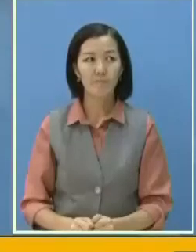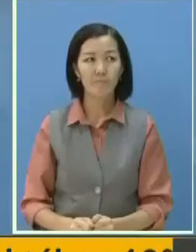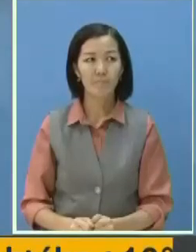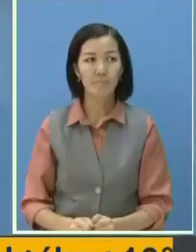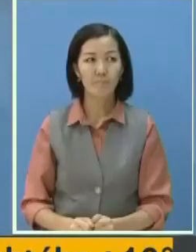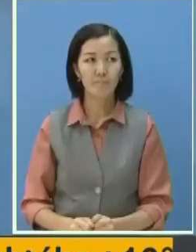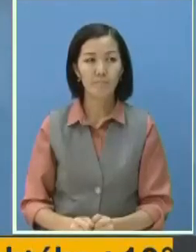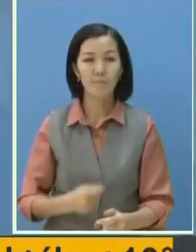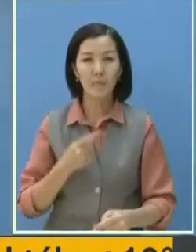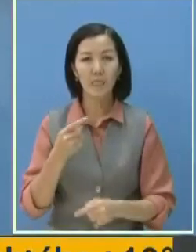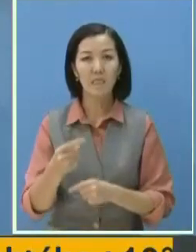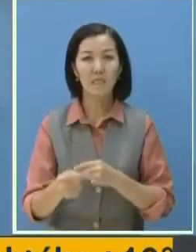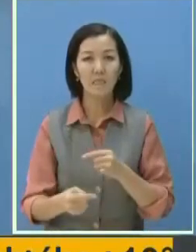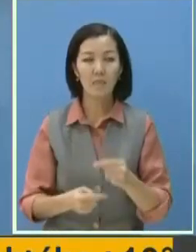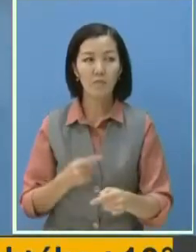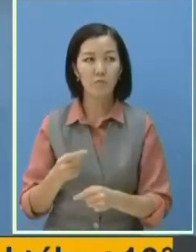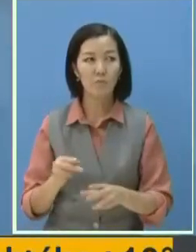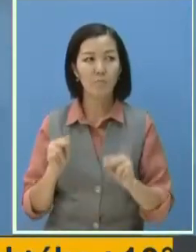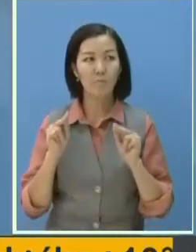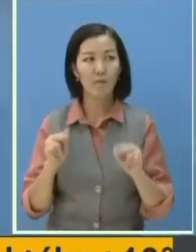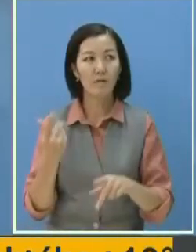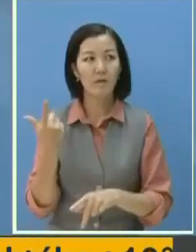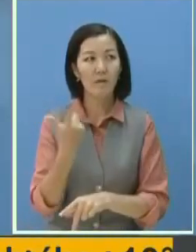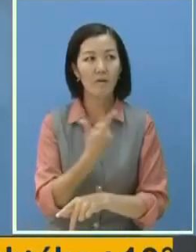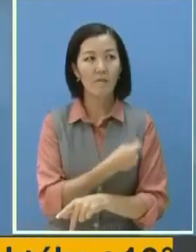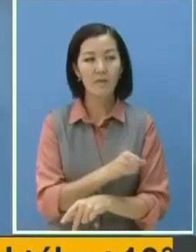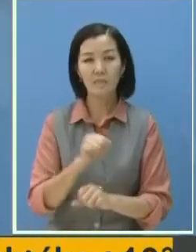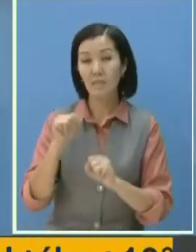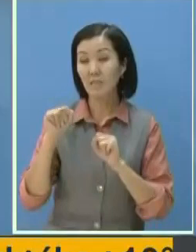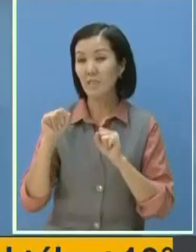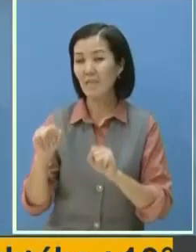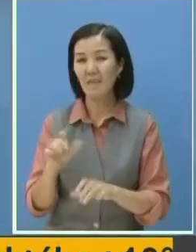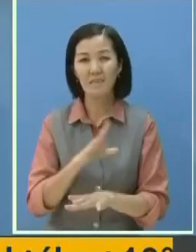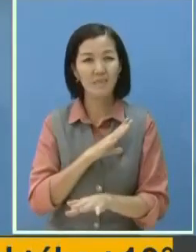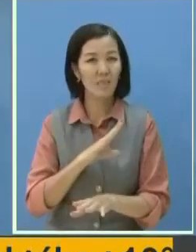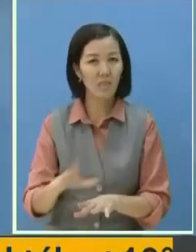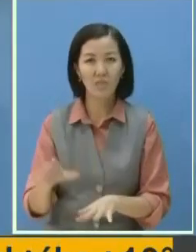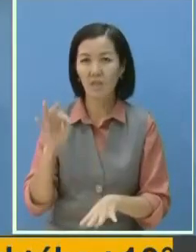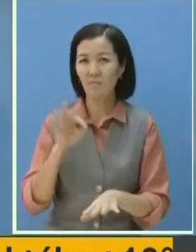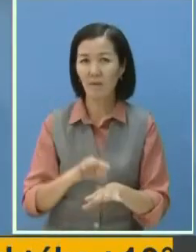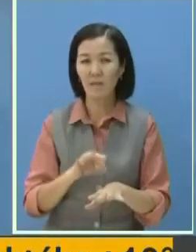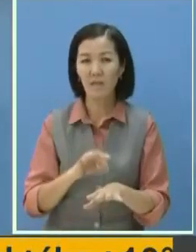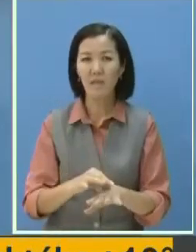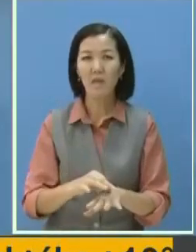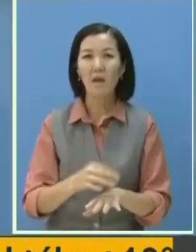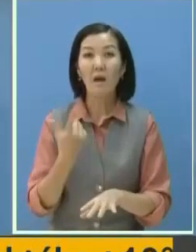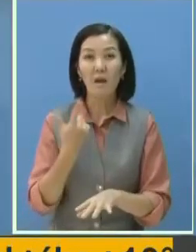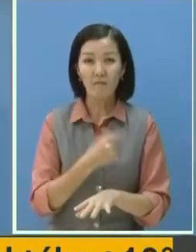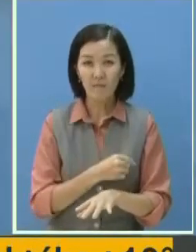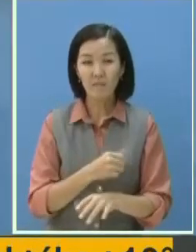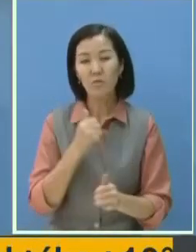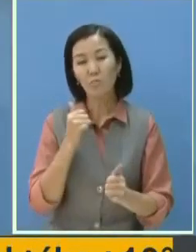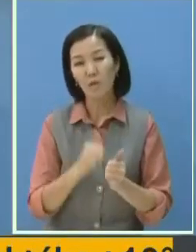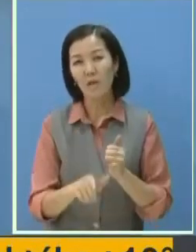Следующий миф или правда. Вакцины не защищают вообще от коронавируса. А все, что нам ставят, это так для того, чтобы у каждого